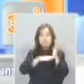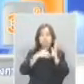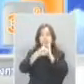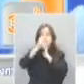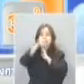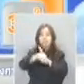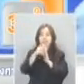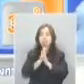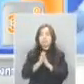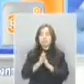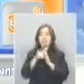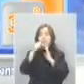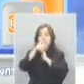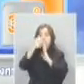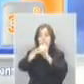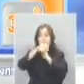ชสีมา